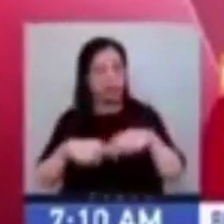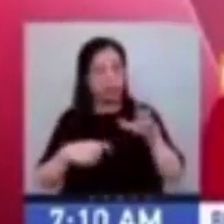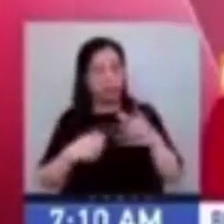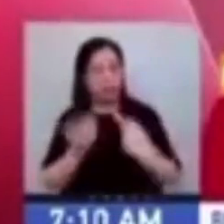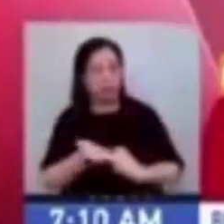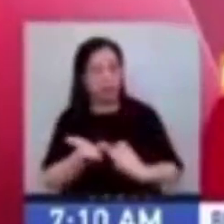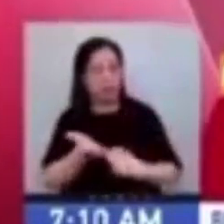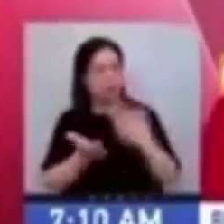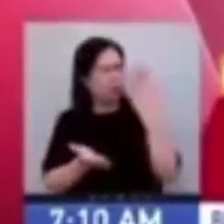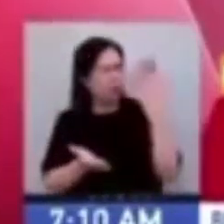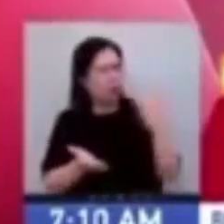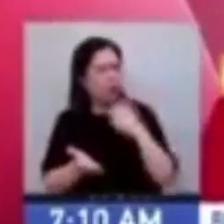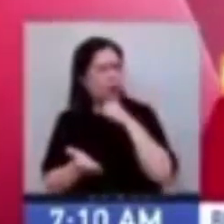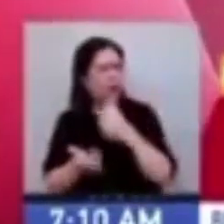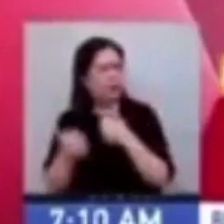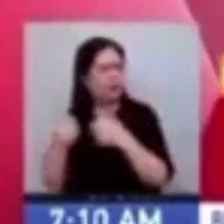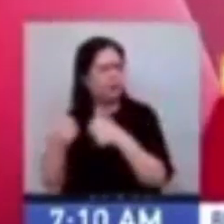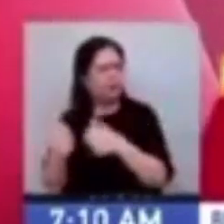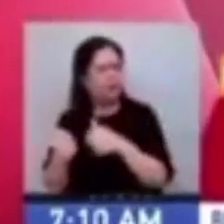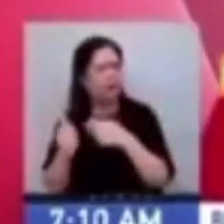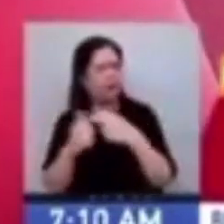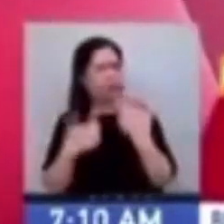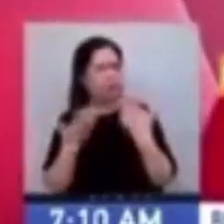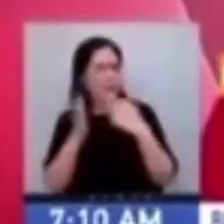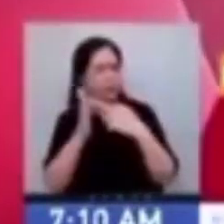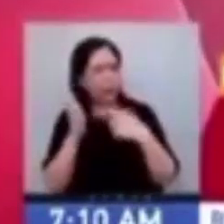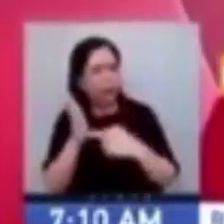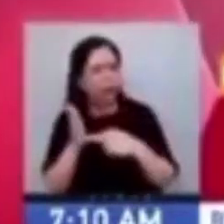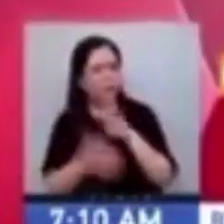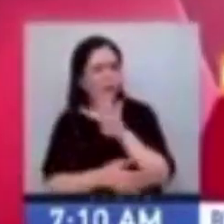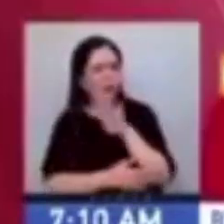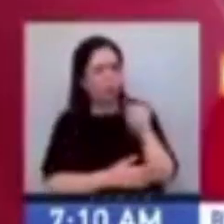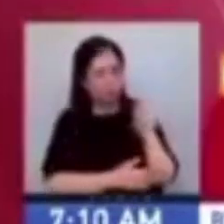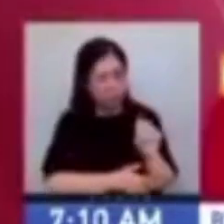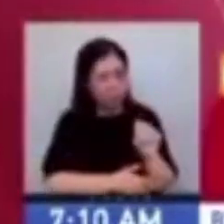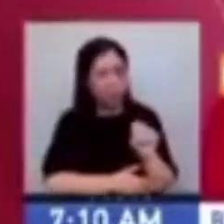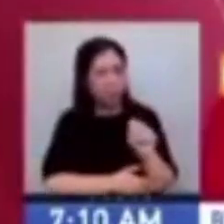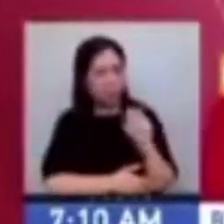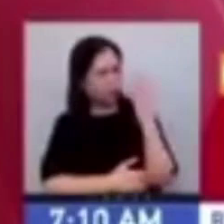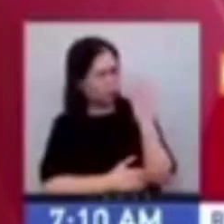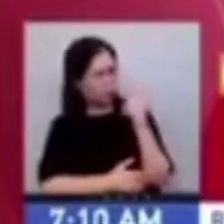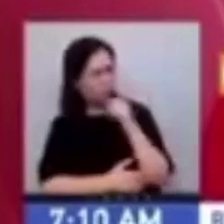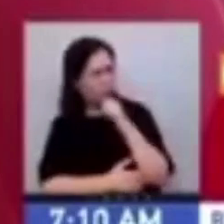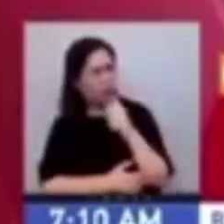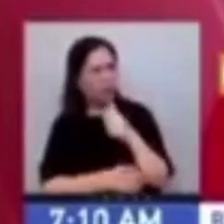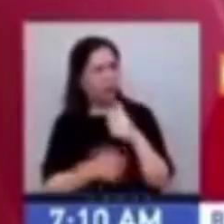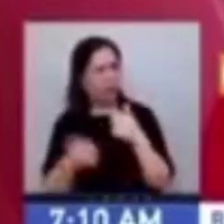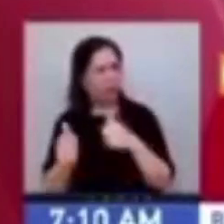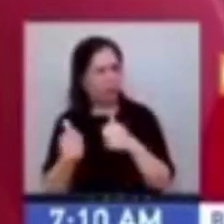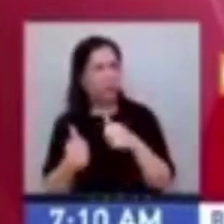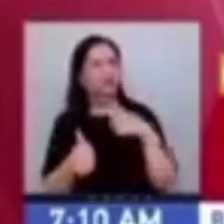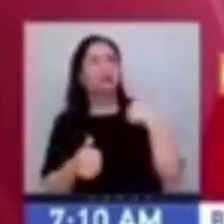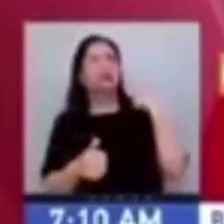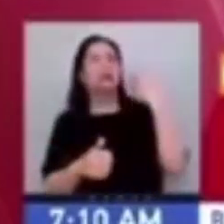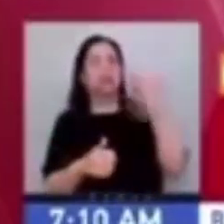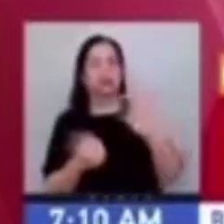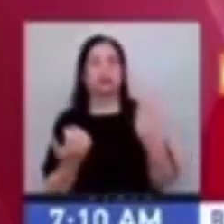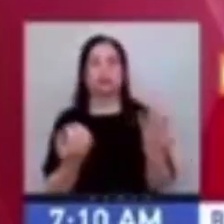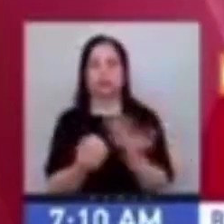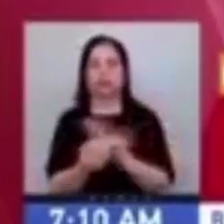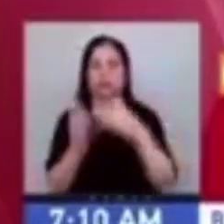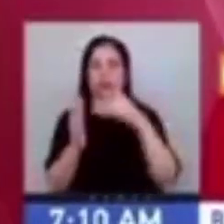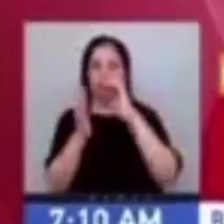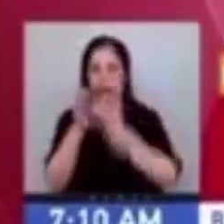nyo matupad yung mga kondisyon ng 4PS. Ano po? Kung bakit kayo naging compliant, saka palang kayo tatanggalin. Para naman po doon sa